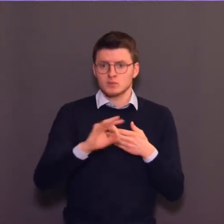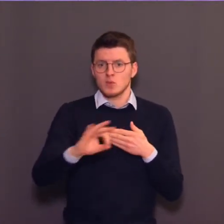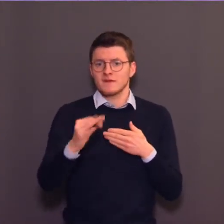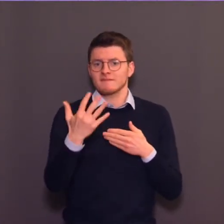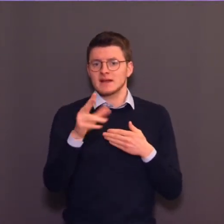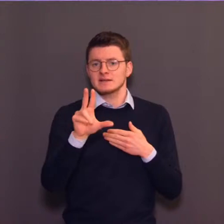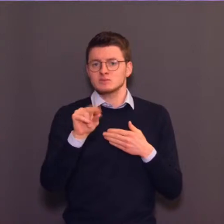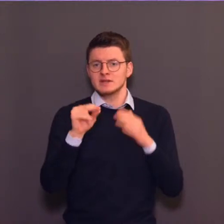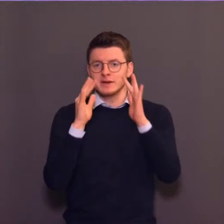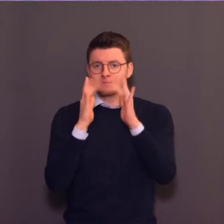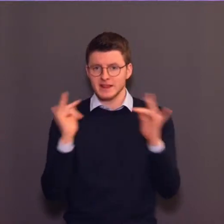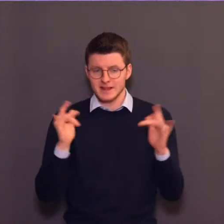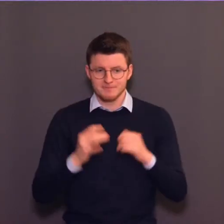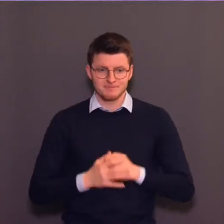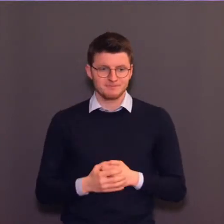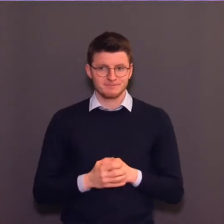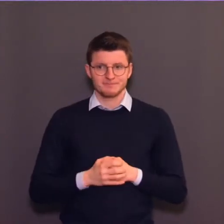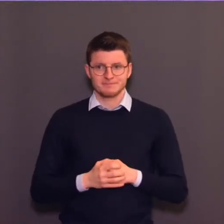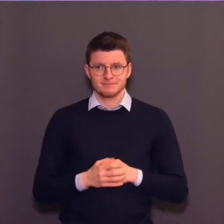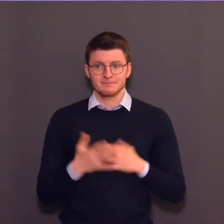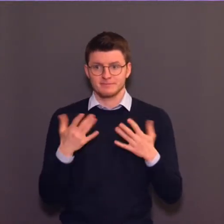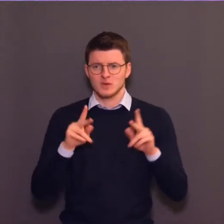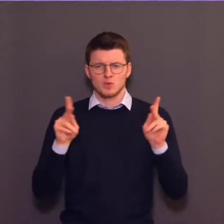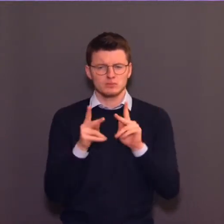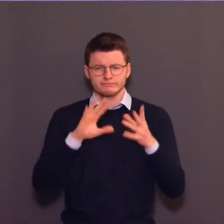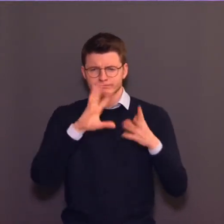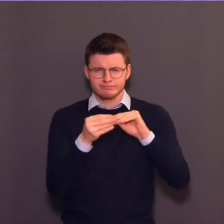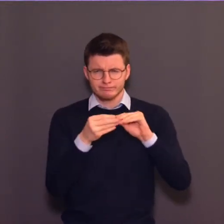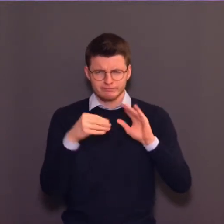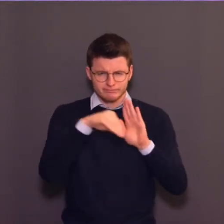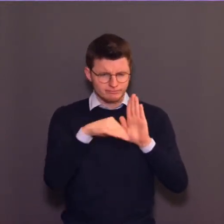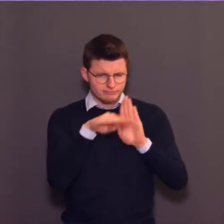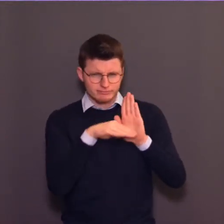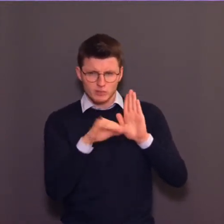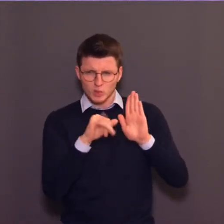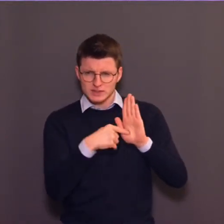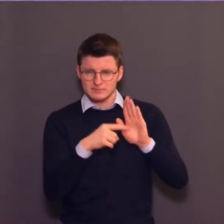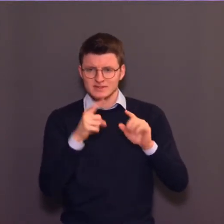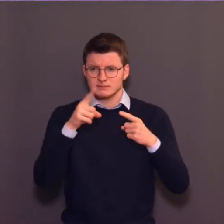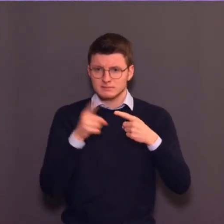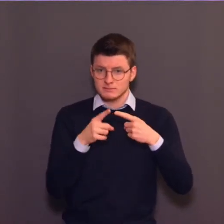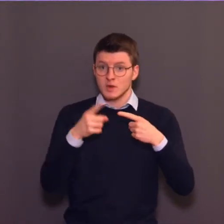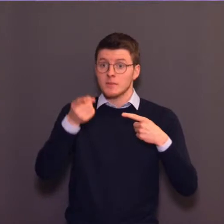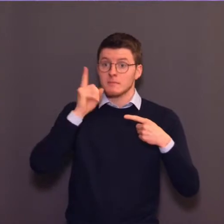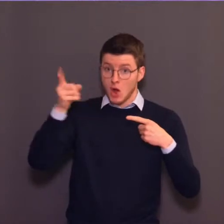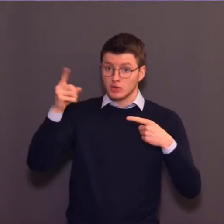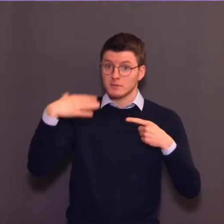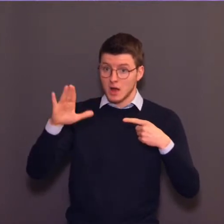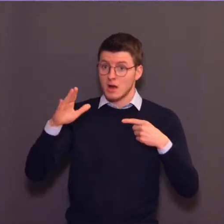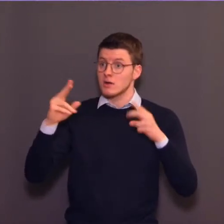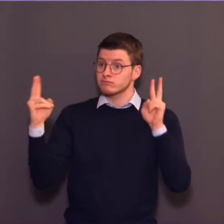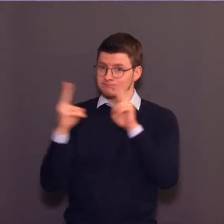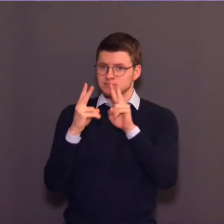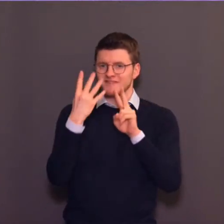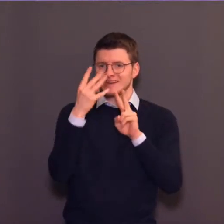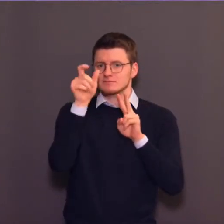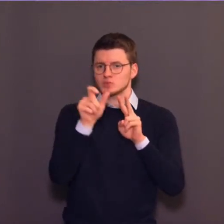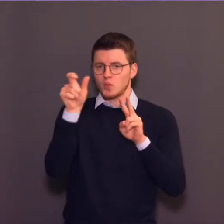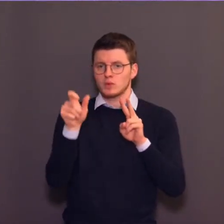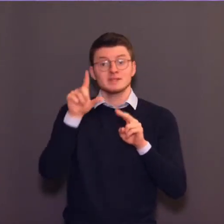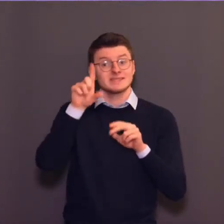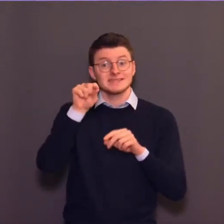op. Je mag buiten samenkomen met 4 personen. Kinderen tot en met 12 jaar worden hierbij